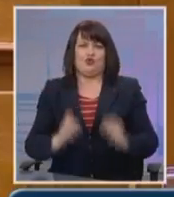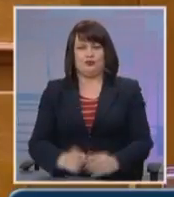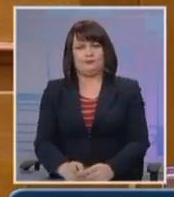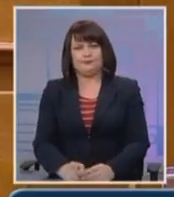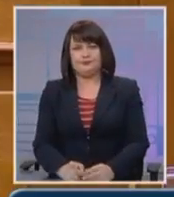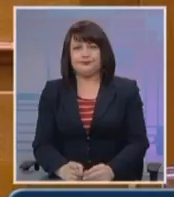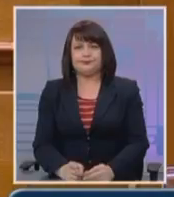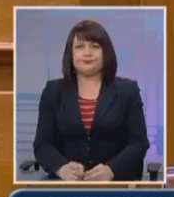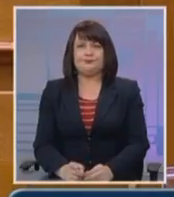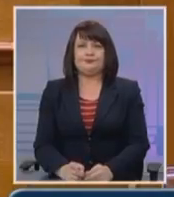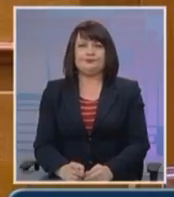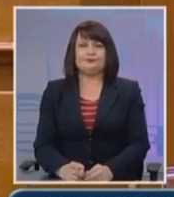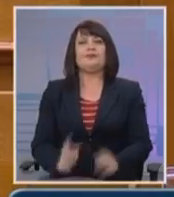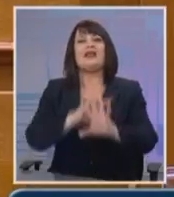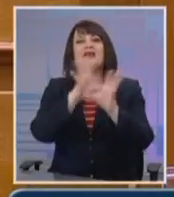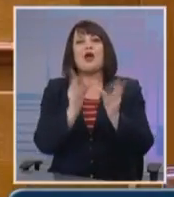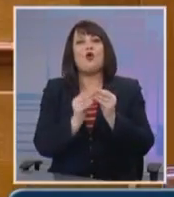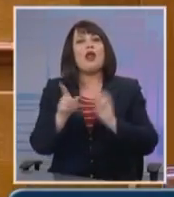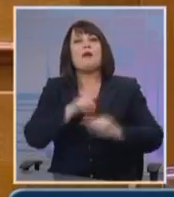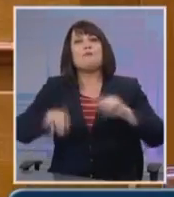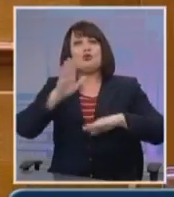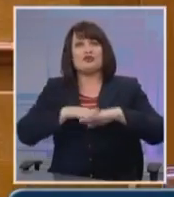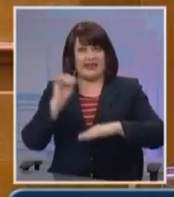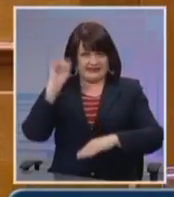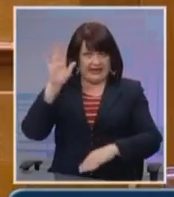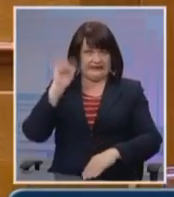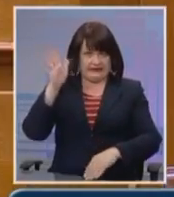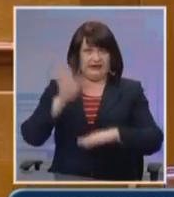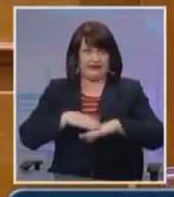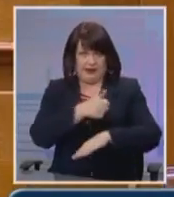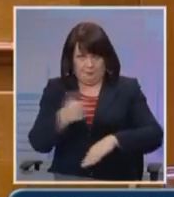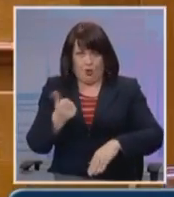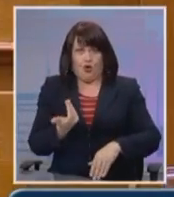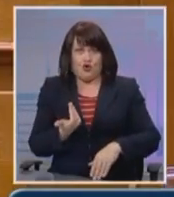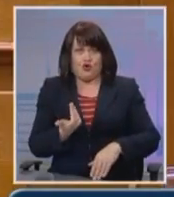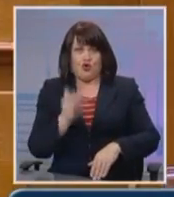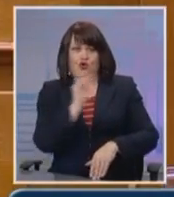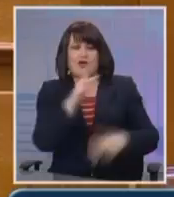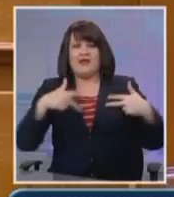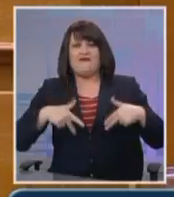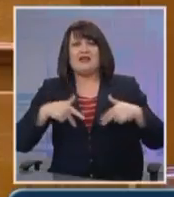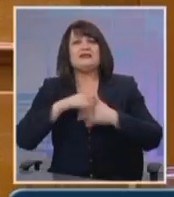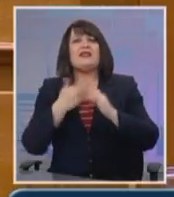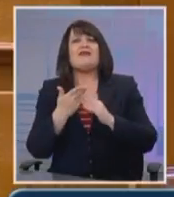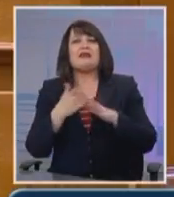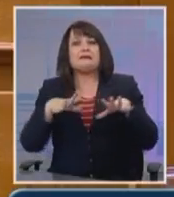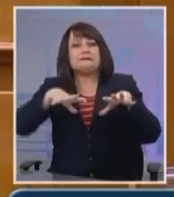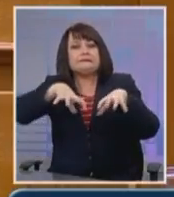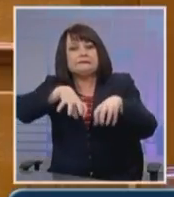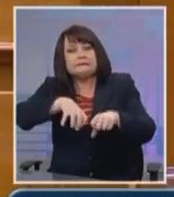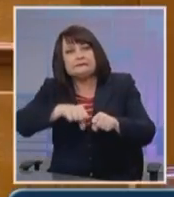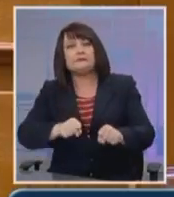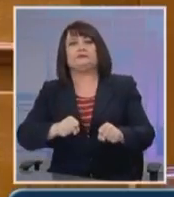Για όλα κύριοι του ΣΥΡΙΖΑ και των ΑΝΕΛ φταίνε πάντα μόνο οι ξένοι. Και το μόνο που σας ενδιαφέρει είναι να μείνετε γαντζωμένοι στην